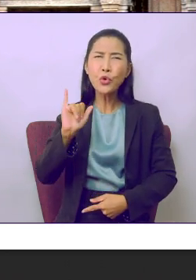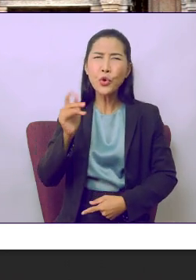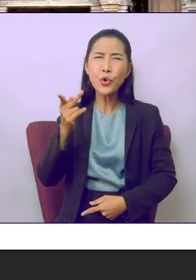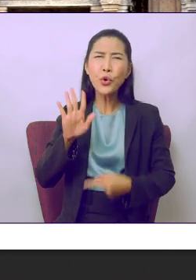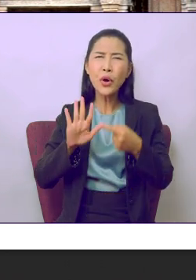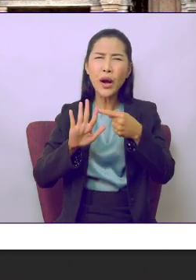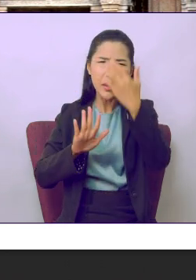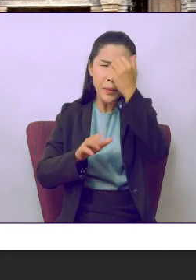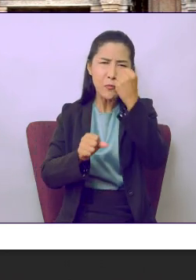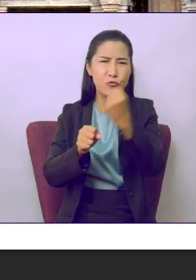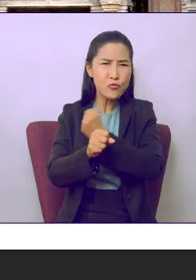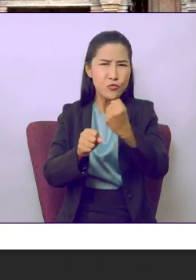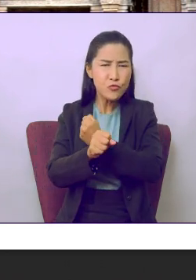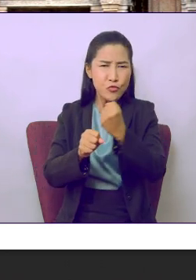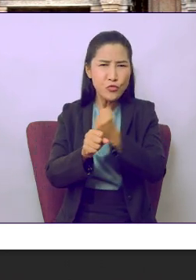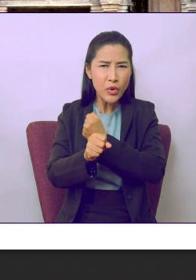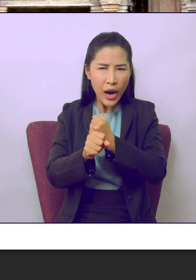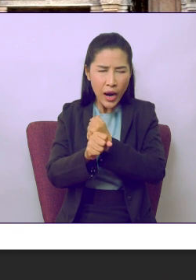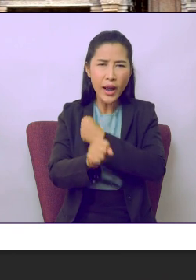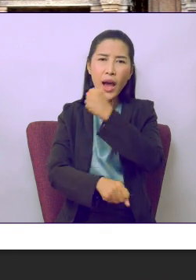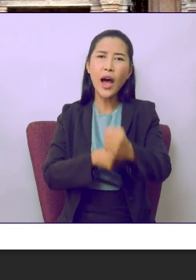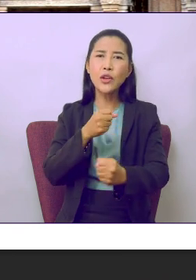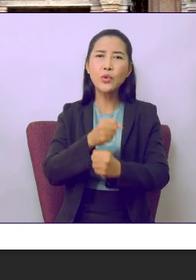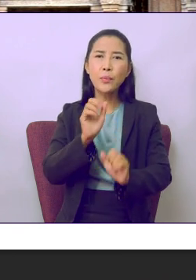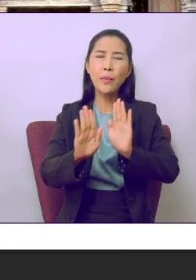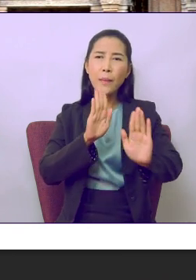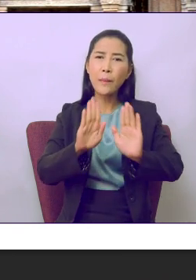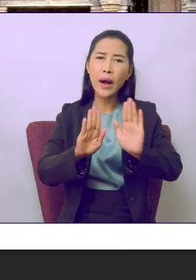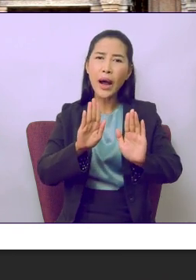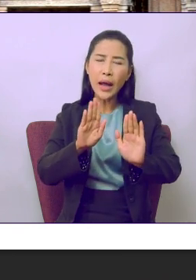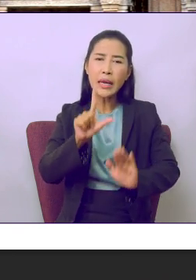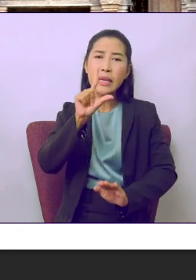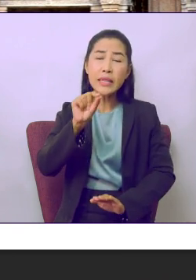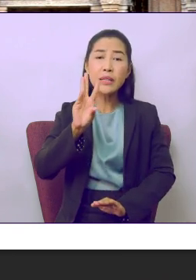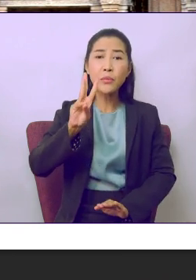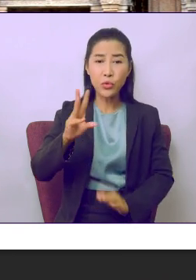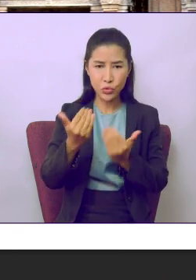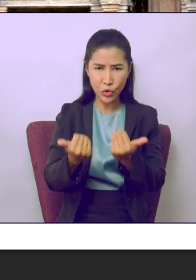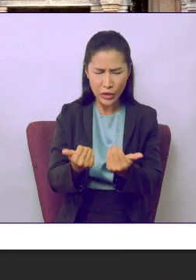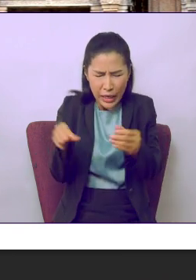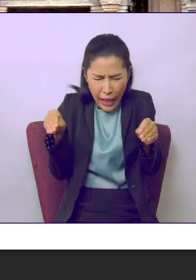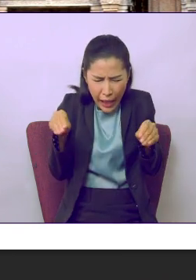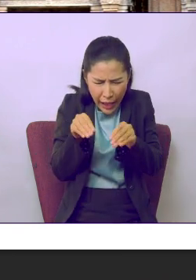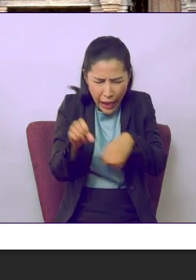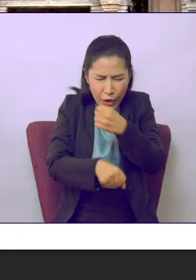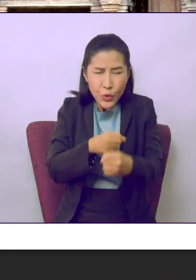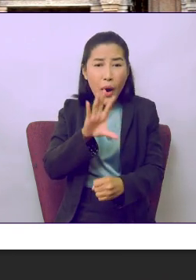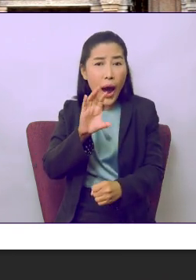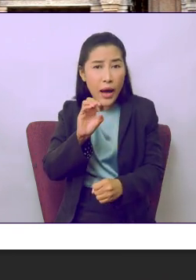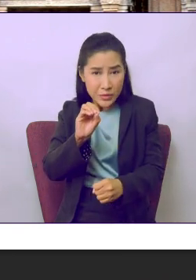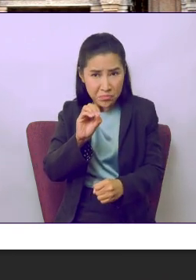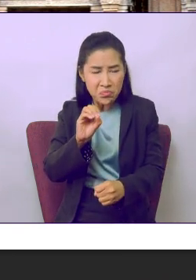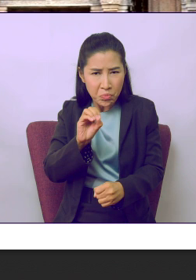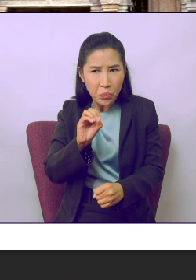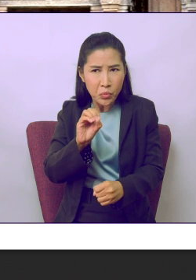โยคะเนี่ยผมฝึกโยคะตั้งแต่อ่าอายุประมาณ 26เนาะตอนนี้ก็จะ50ะนะครับก็ก็รู้สึก